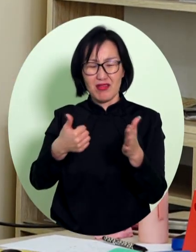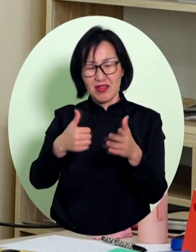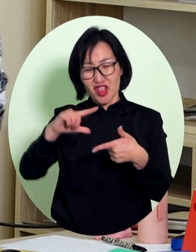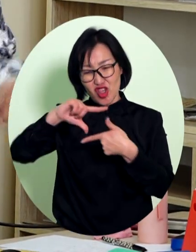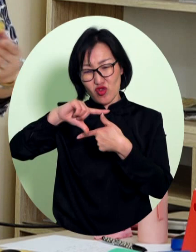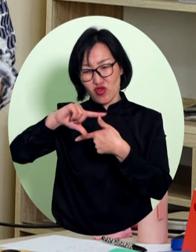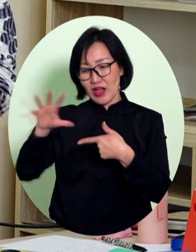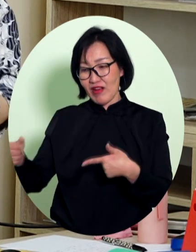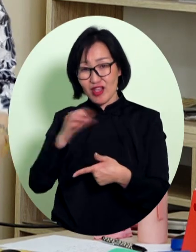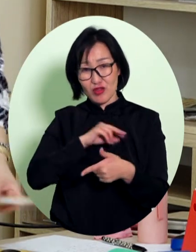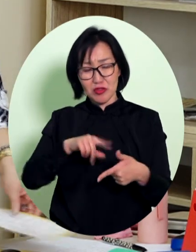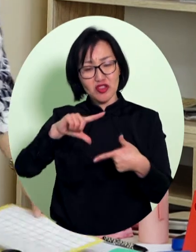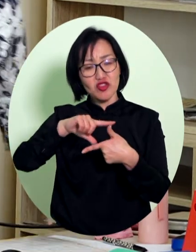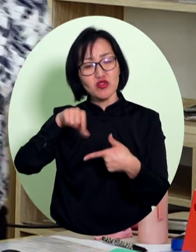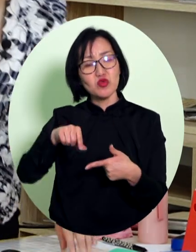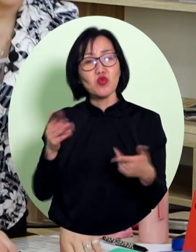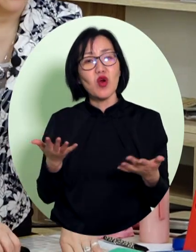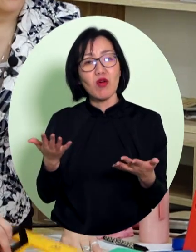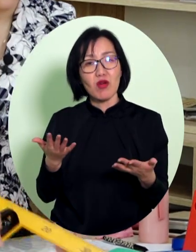ном, багшд нь мөн юу байна?